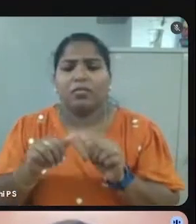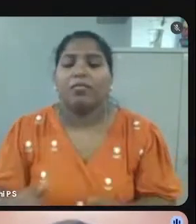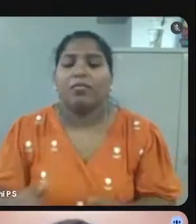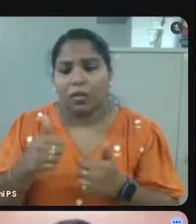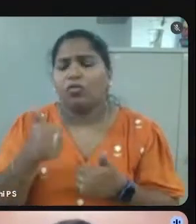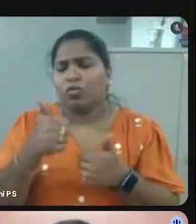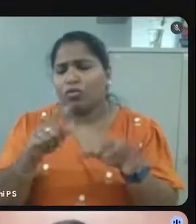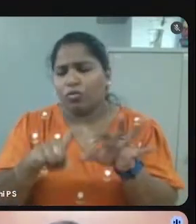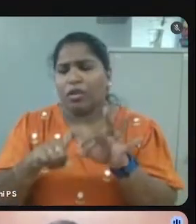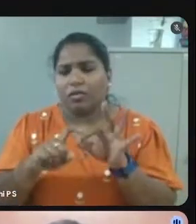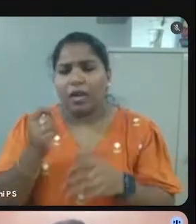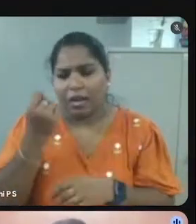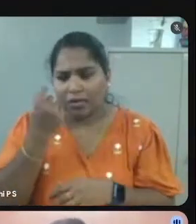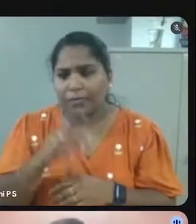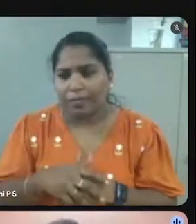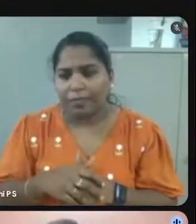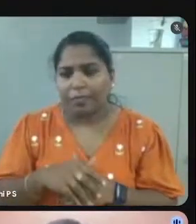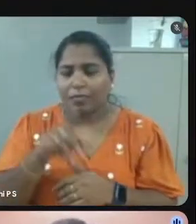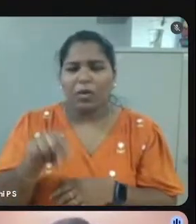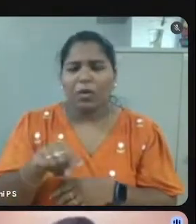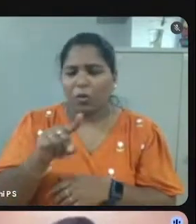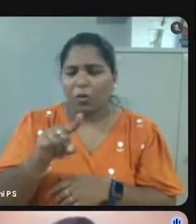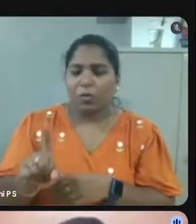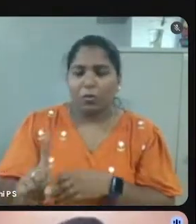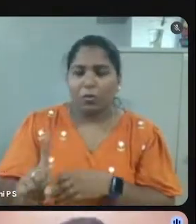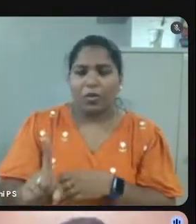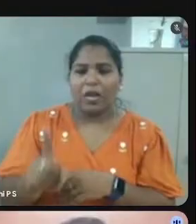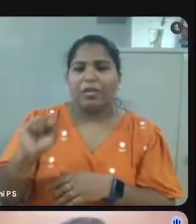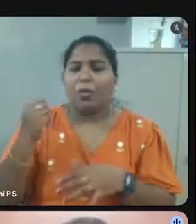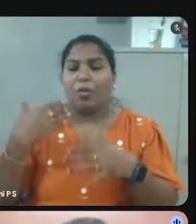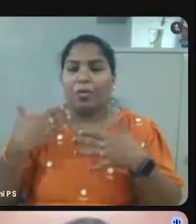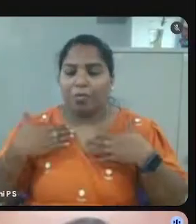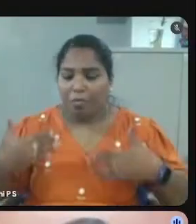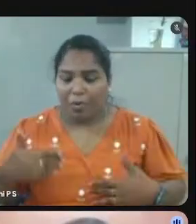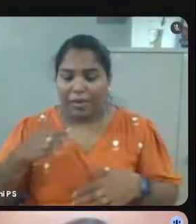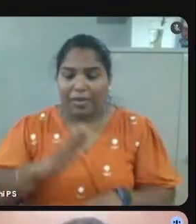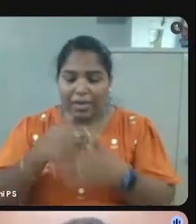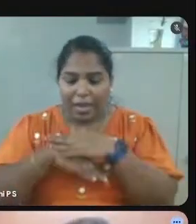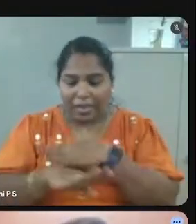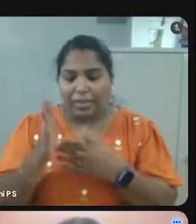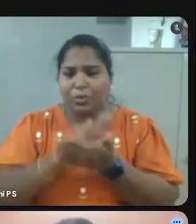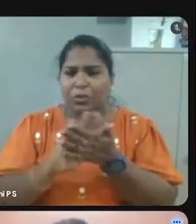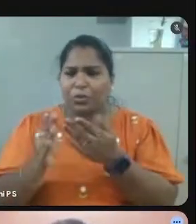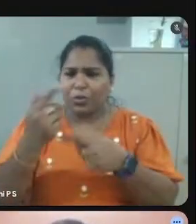ആണ്. അത് തെറ്റല്ല. പിന്നെ അവർക്ക് അത് ലിബിഡോ ഇഷ്യൂസിന്റെ ഒരു കൂടുതൽ കുറവ് സെൻസേഷൻ ഉണ്ടായിരിക്കും.